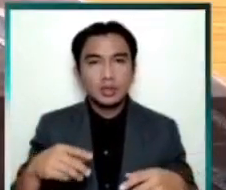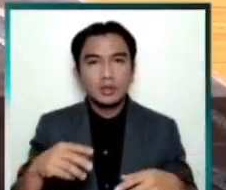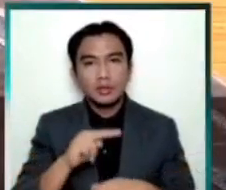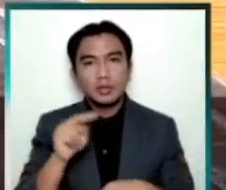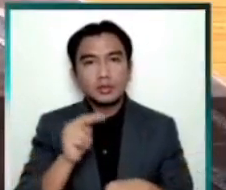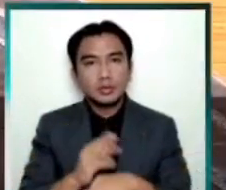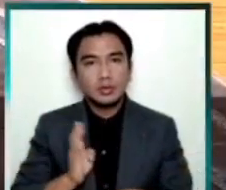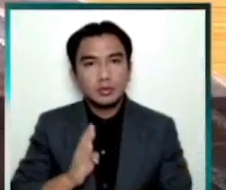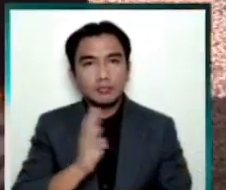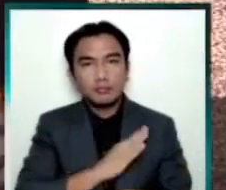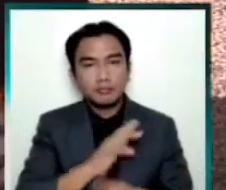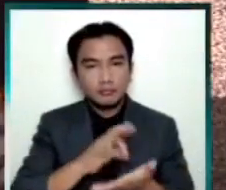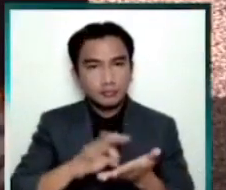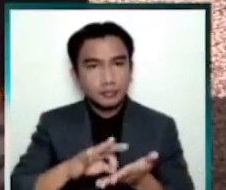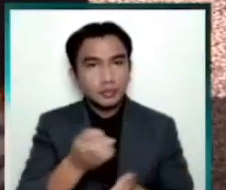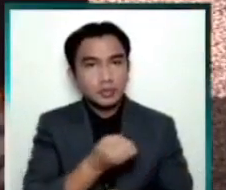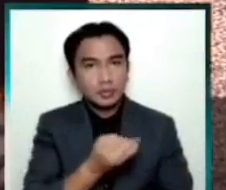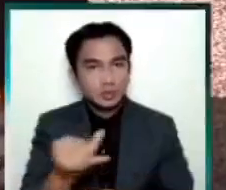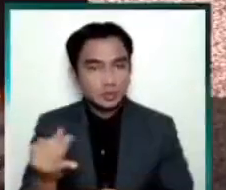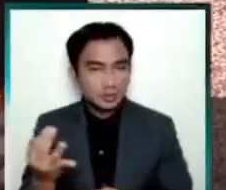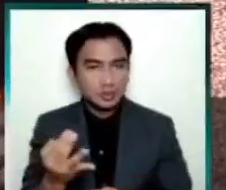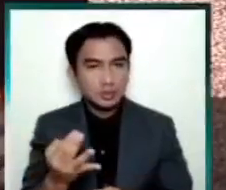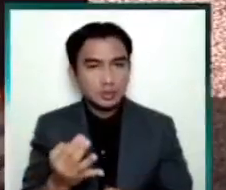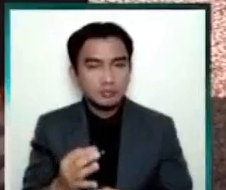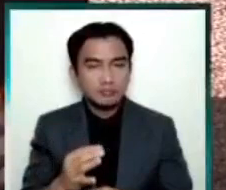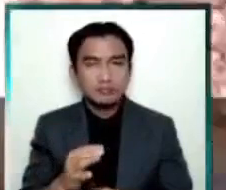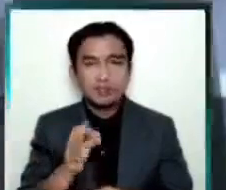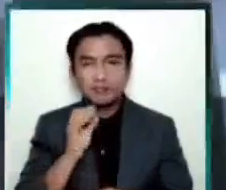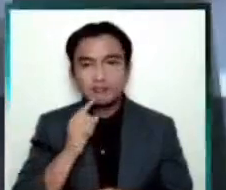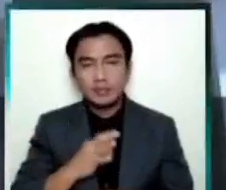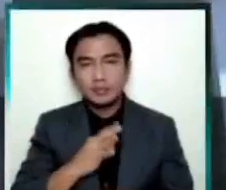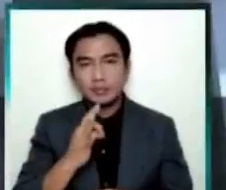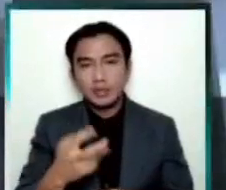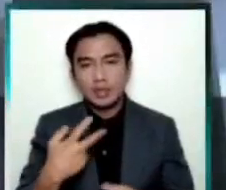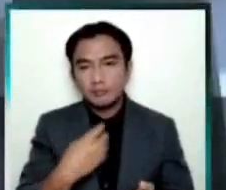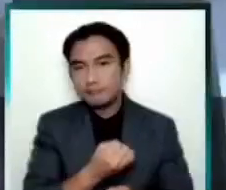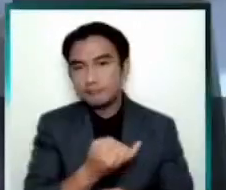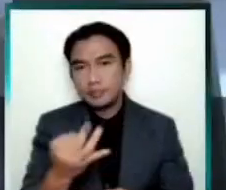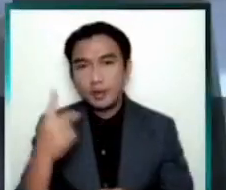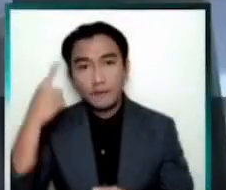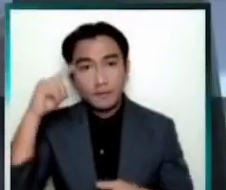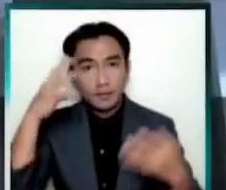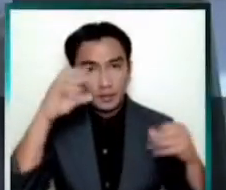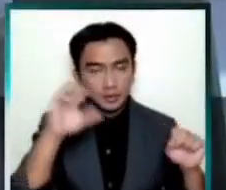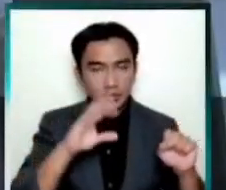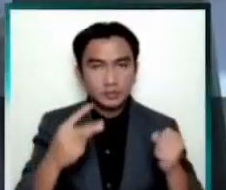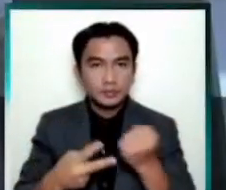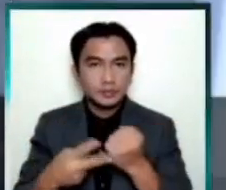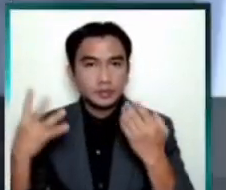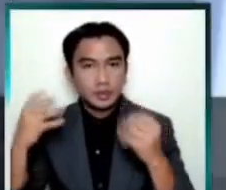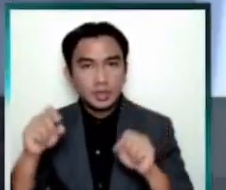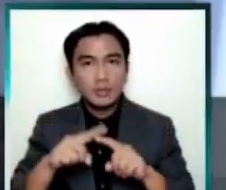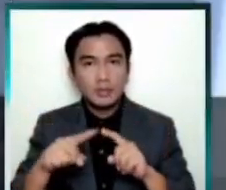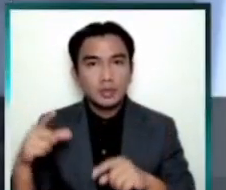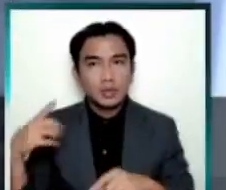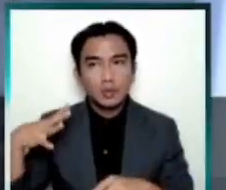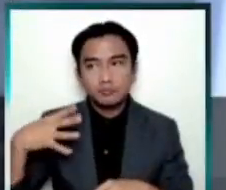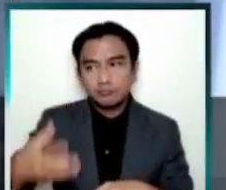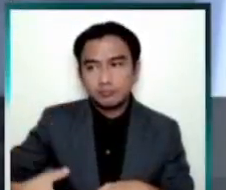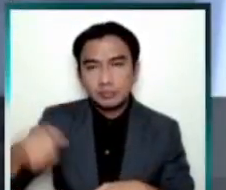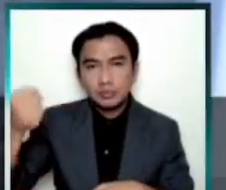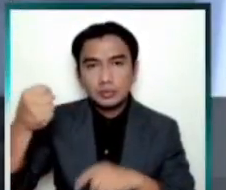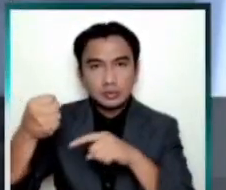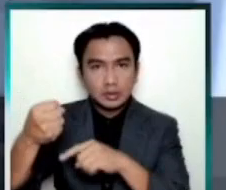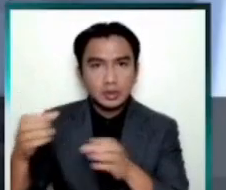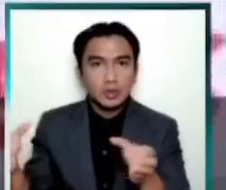na magbibilang ng boto sa pagka-presidente at vice-presidente. Pero humihingi ng temporary restraining order ang isang grupo ng petitioners